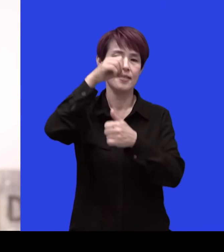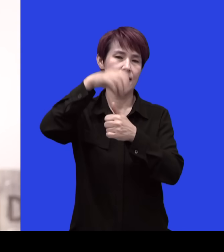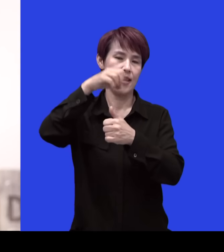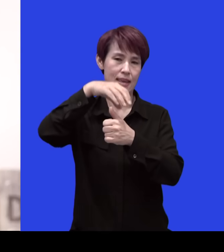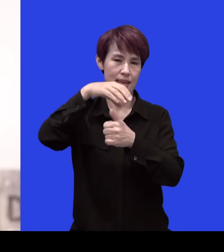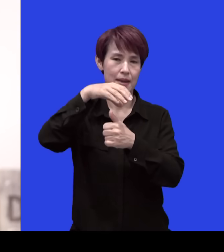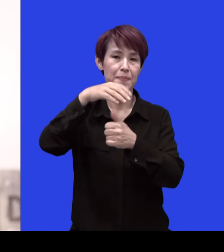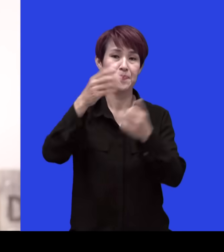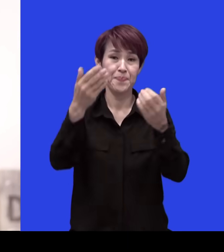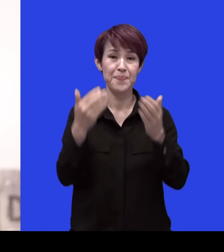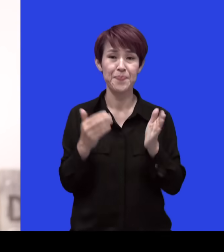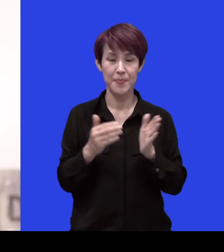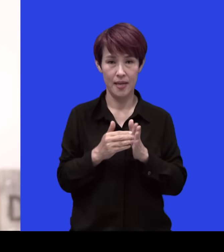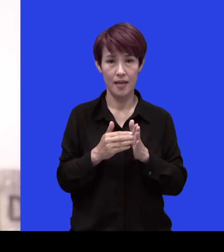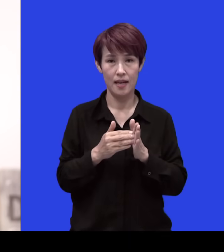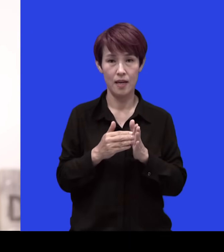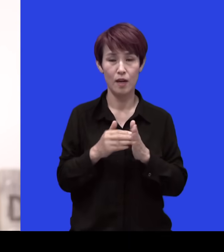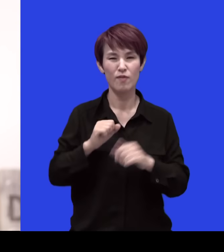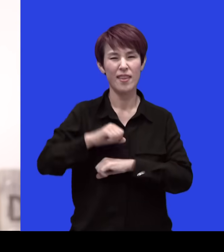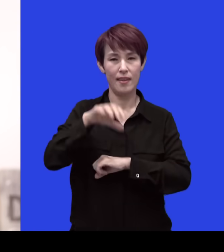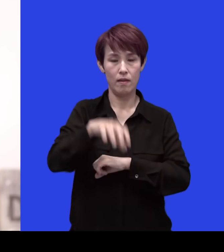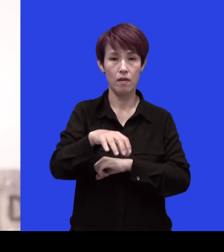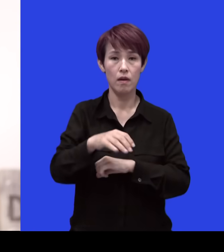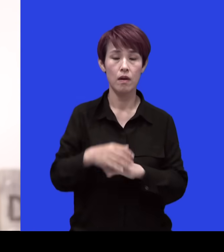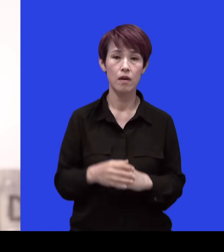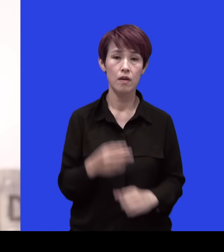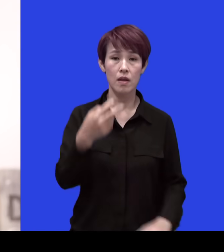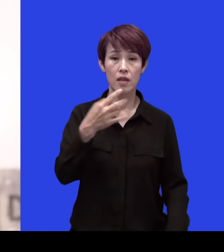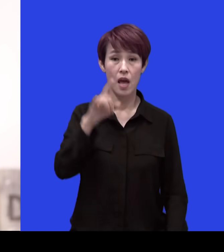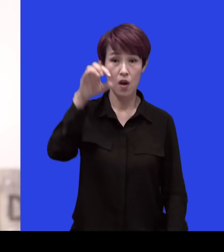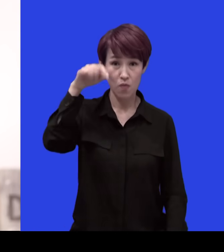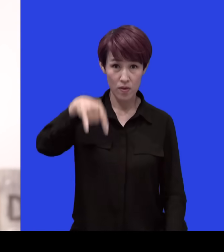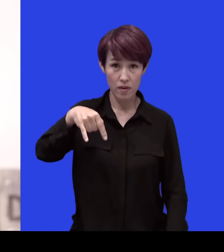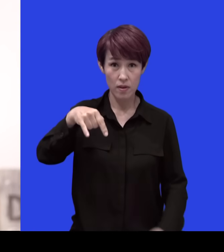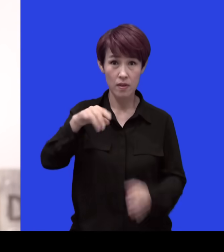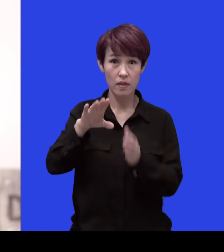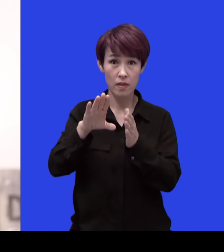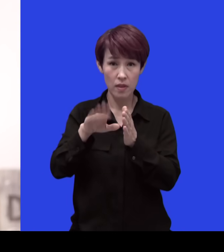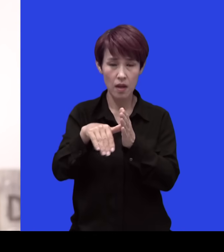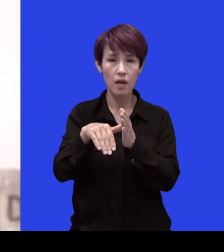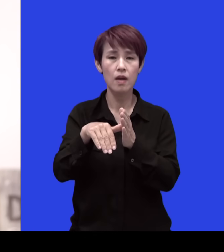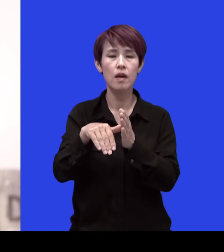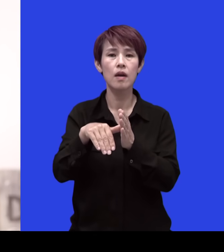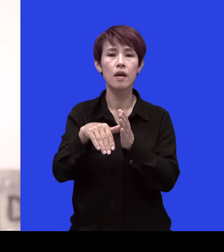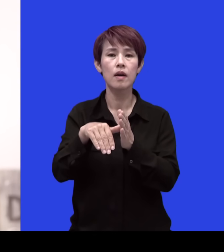때는 하나님이 놀랍게 축복을 해주신 게 네. 일군 사령부